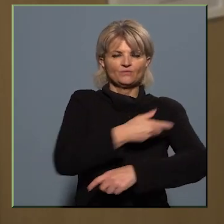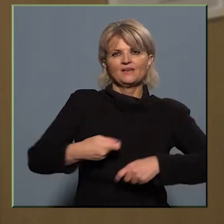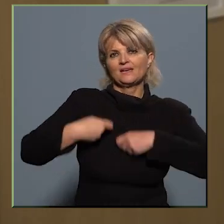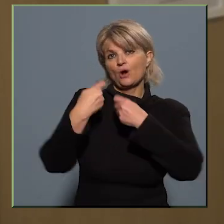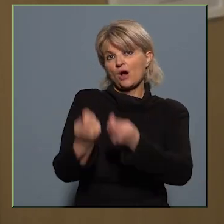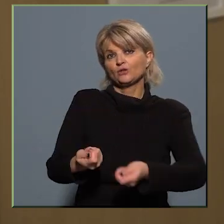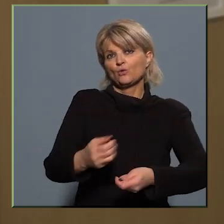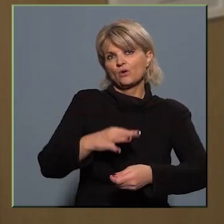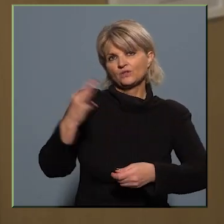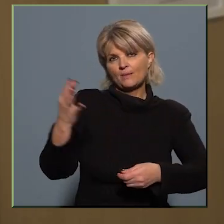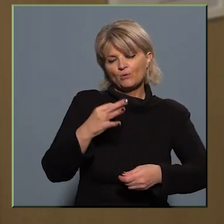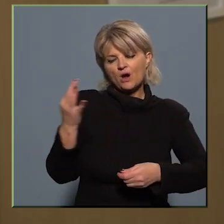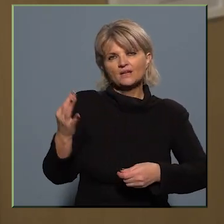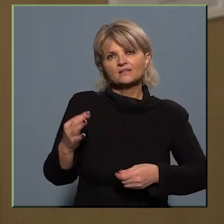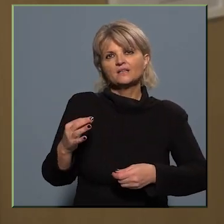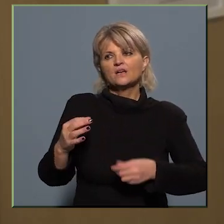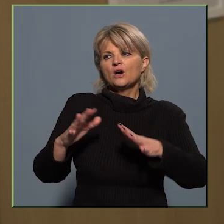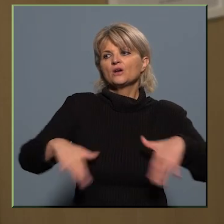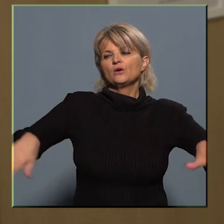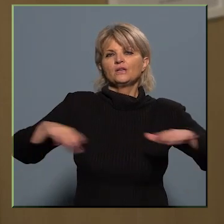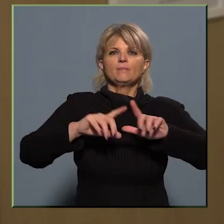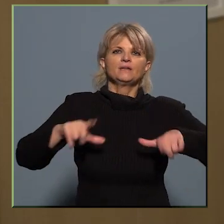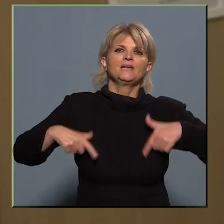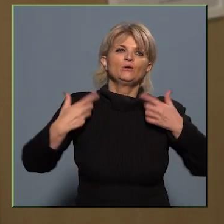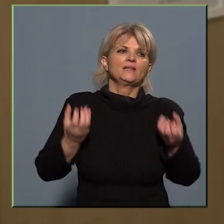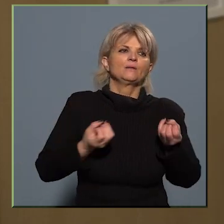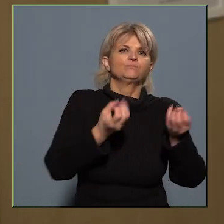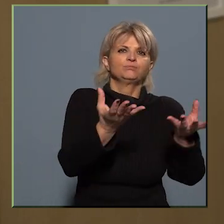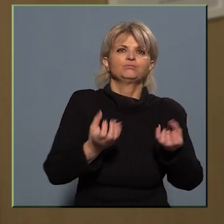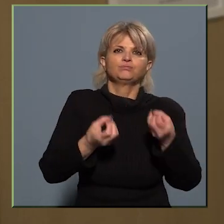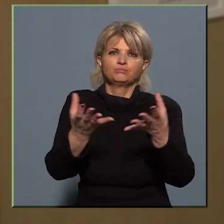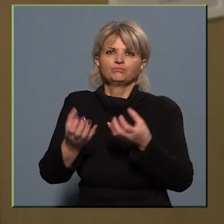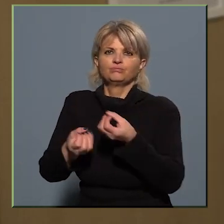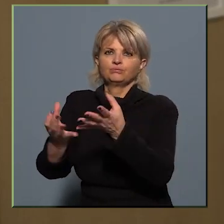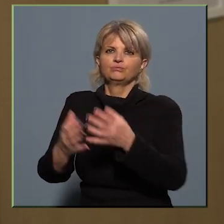legszélesebb körben próbáljuk meg a környékben élőknek a tudomására hozni, de